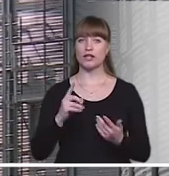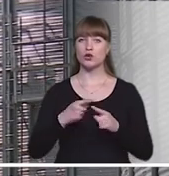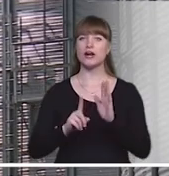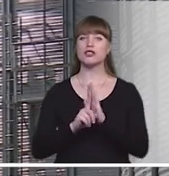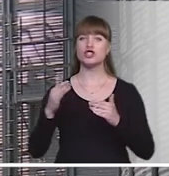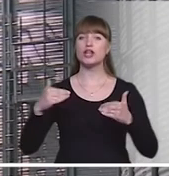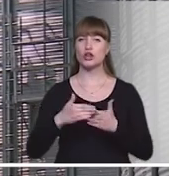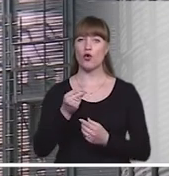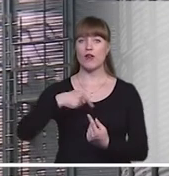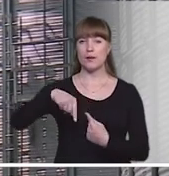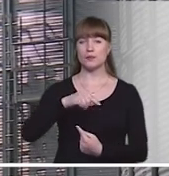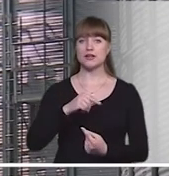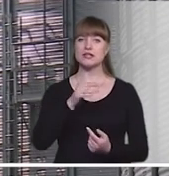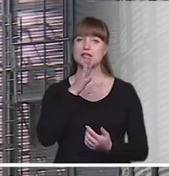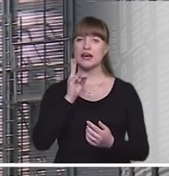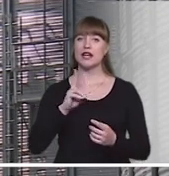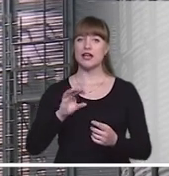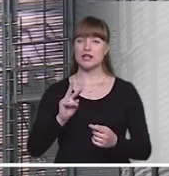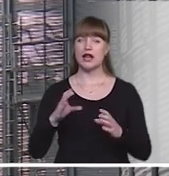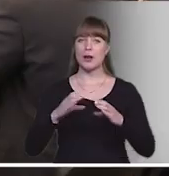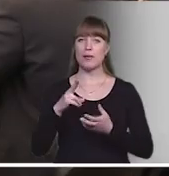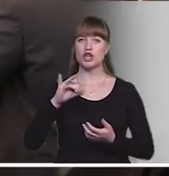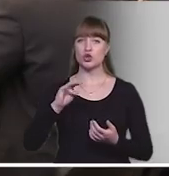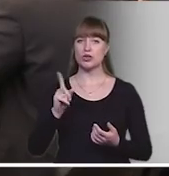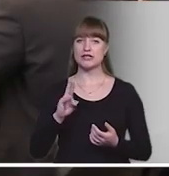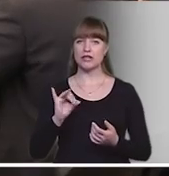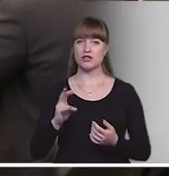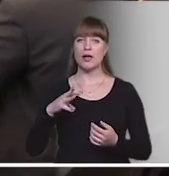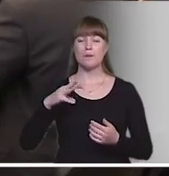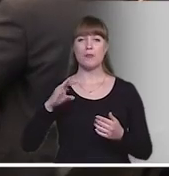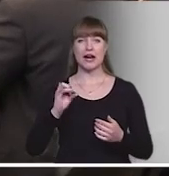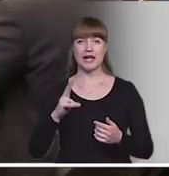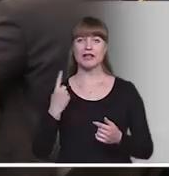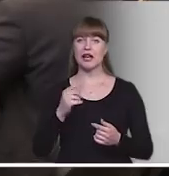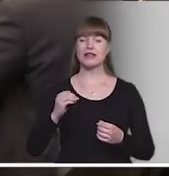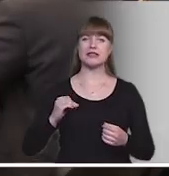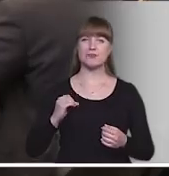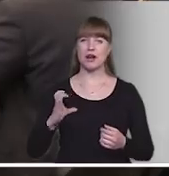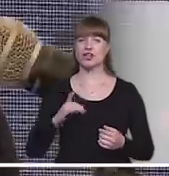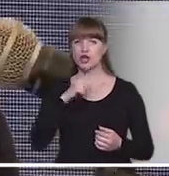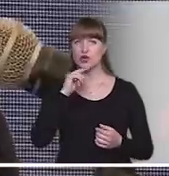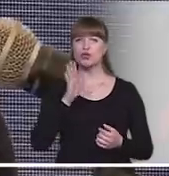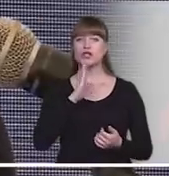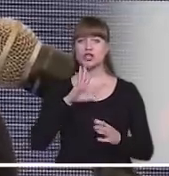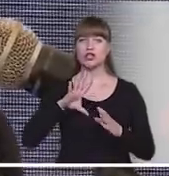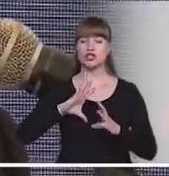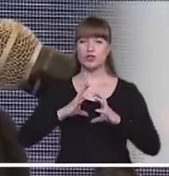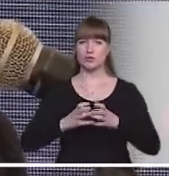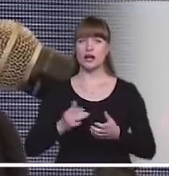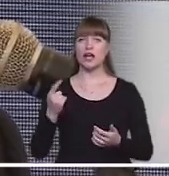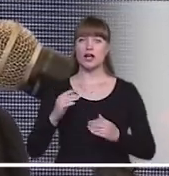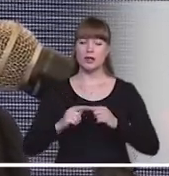Это начало новой бизнес-эры для компании «Луиз Дрейфус». Маргарита Луи Дрейфус – одна из богатейших русских женщин в мире.